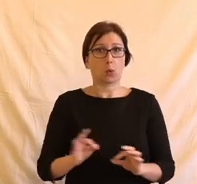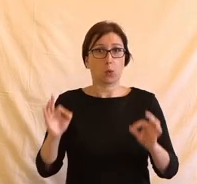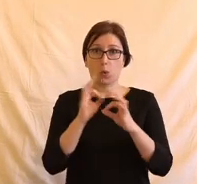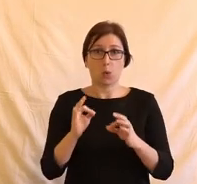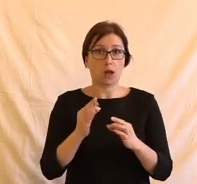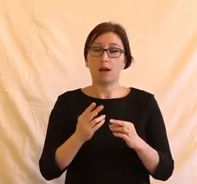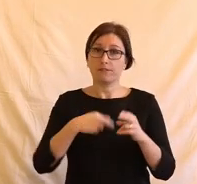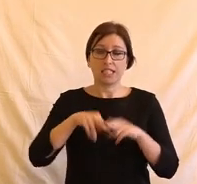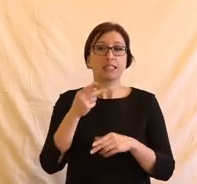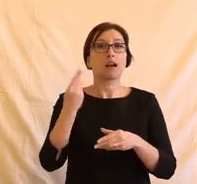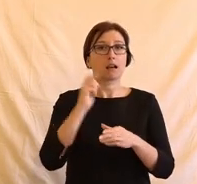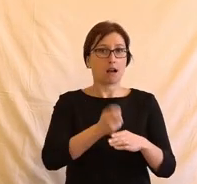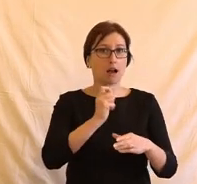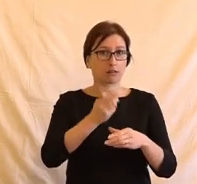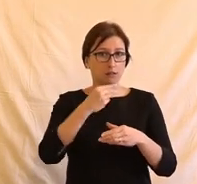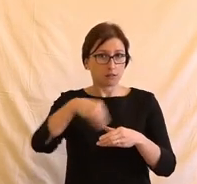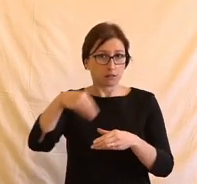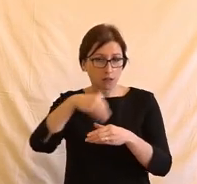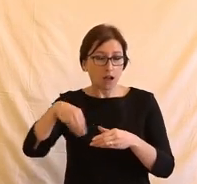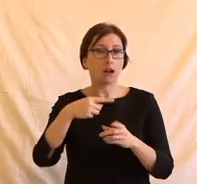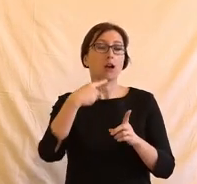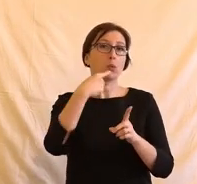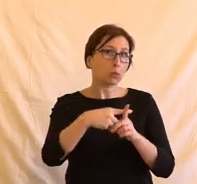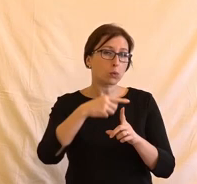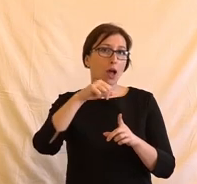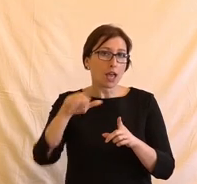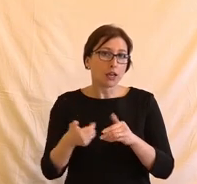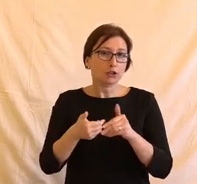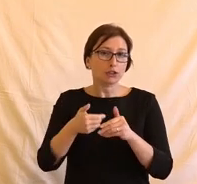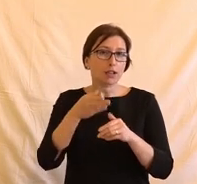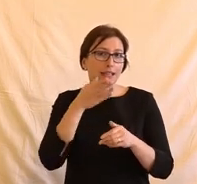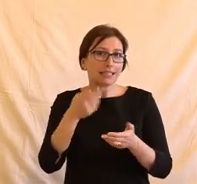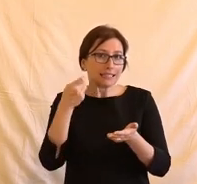Používáme především platební karty a v posledním čase je to